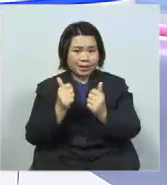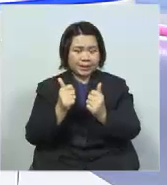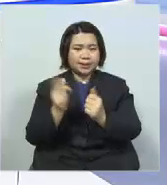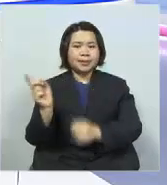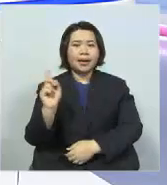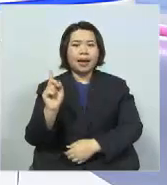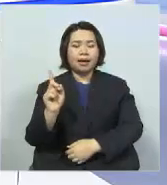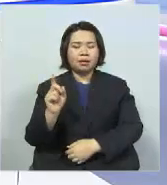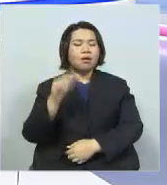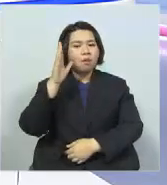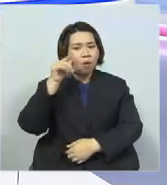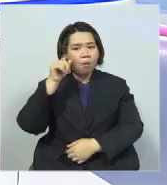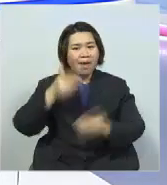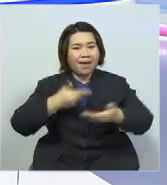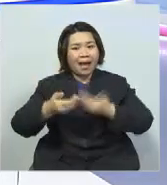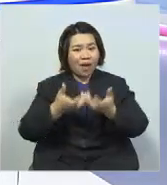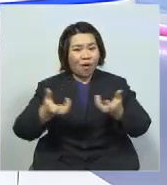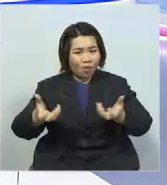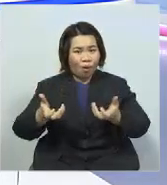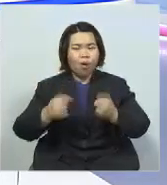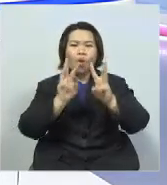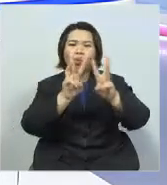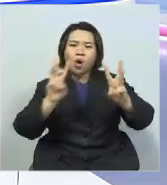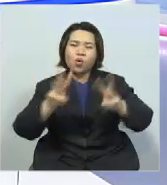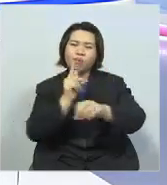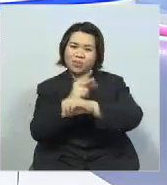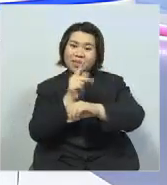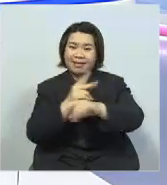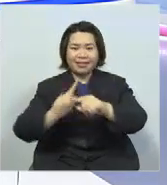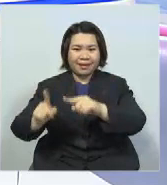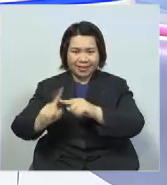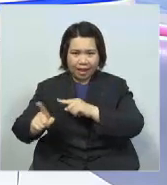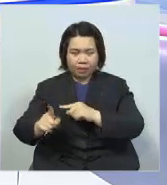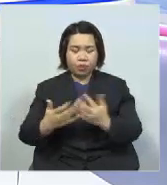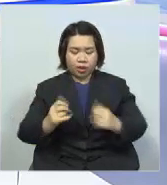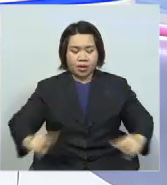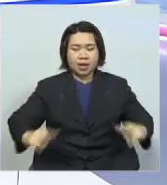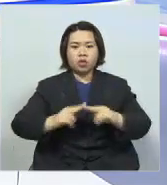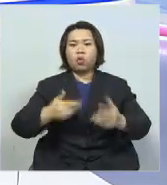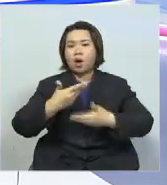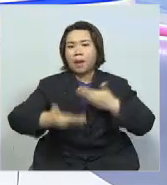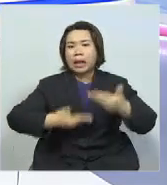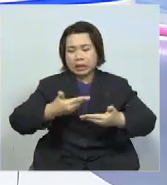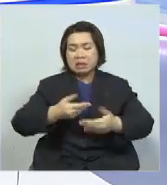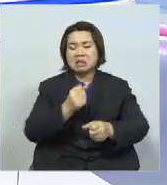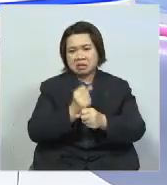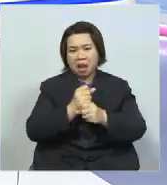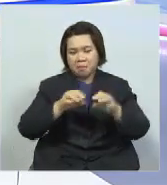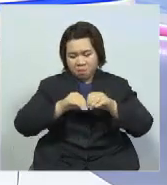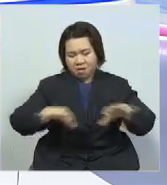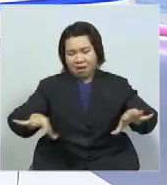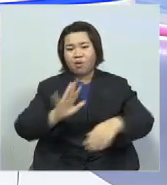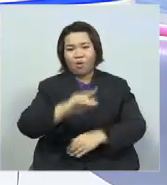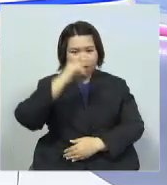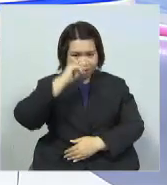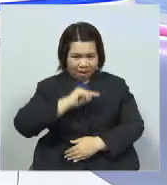นี่เป็นข่าวดีสำหรับพ่อค้าแม่ค้าที่ขายทางออนไลน์ขายทางอีคอมเมิร์ซนะคะทางกระทรวงพาณิชย์เดินหน้าขยายตลาดให้กับผู้ประกอบการไ